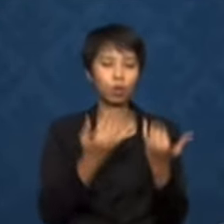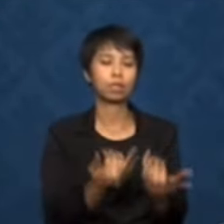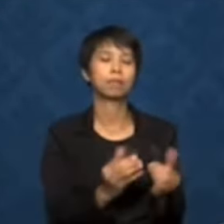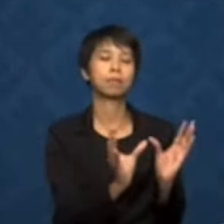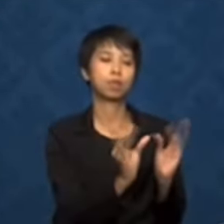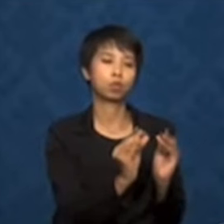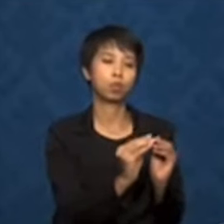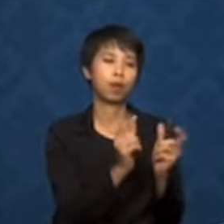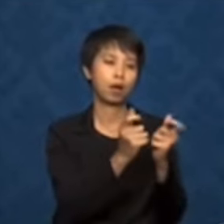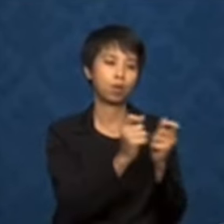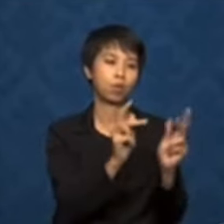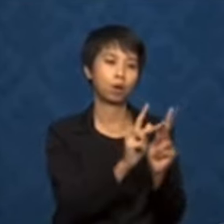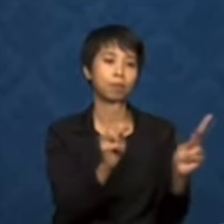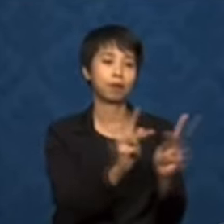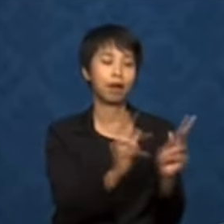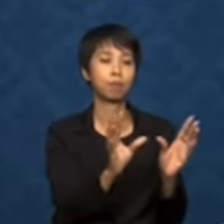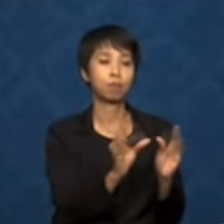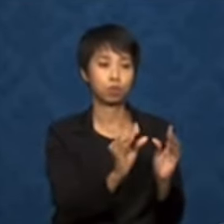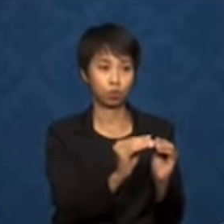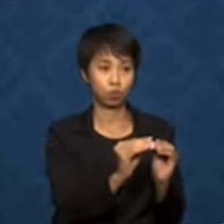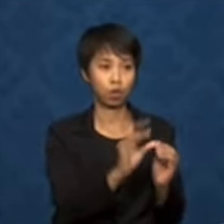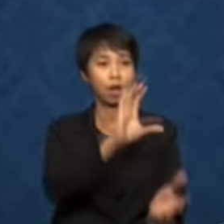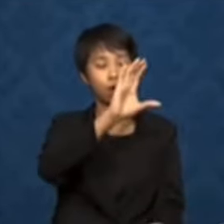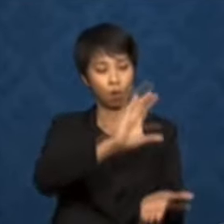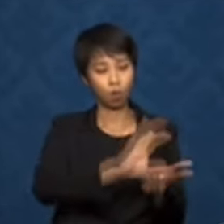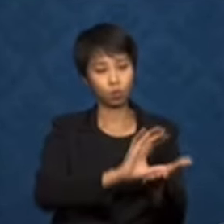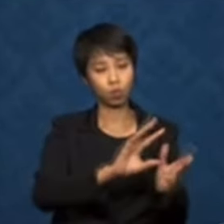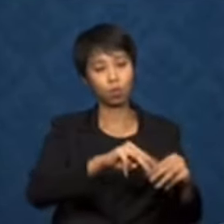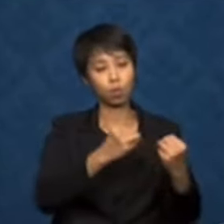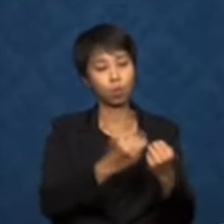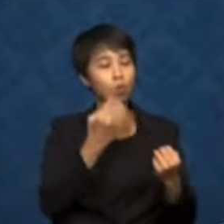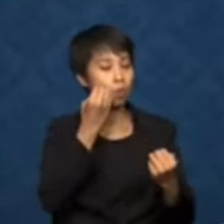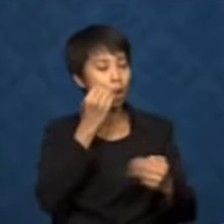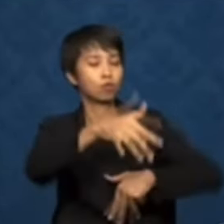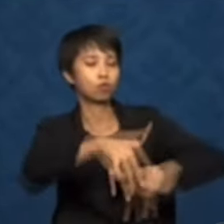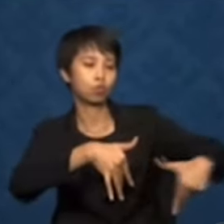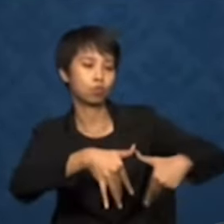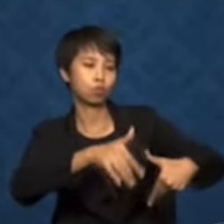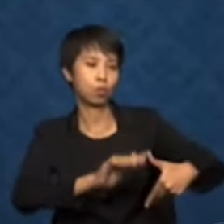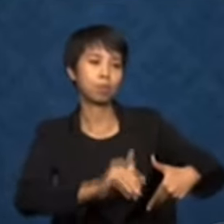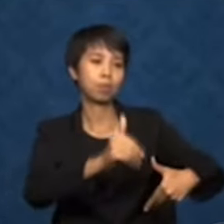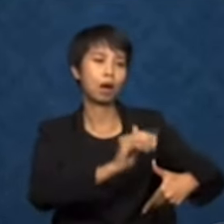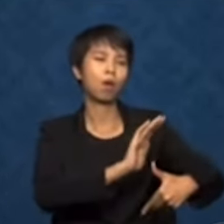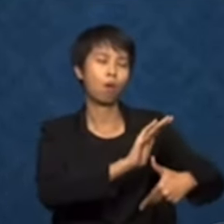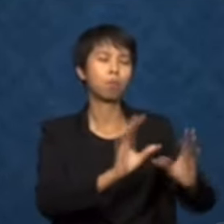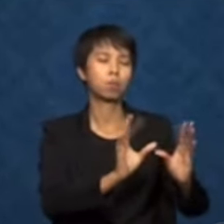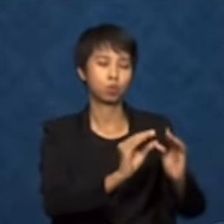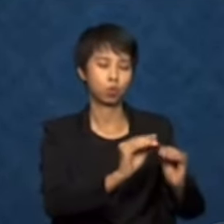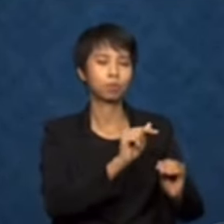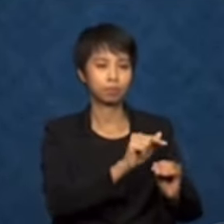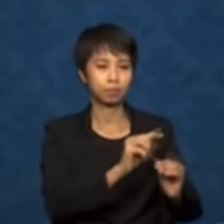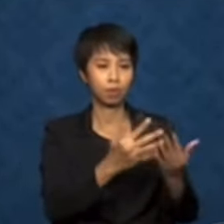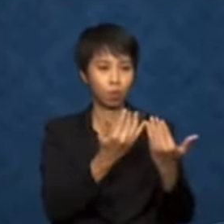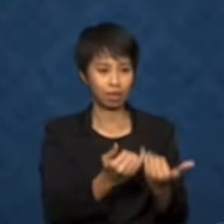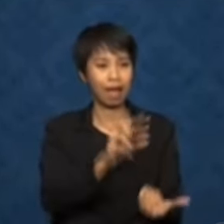ณะอนุกรรมการบริหารกองทุนหมู่บ้านและชุมชนเมืองแห่งชาติซึ่งเป็นการนั